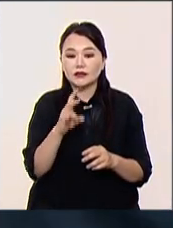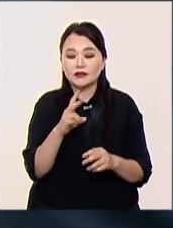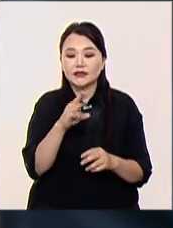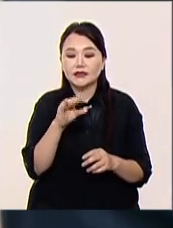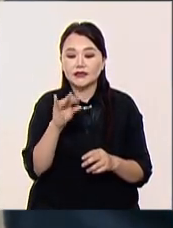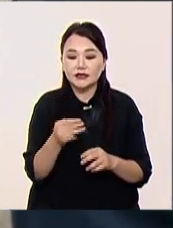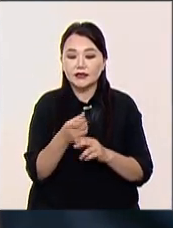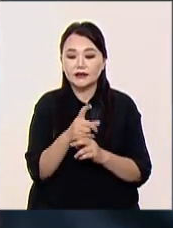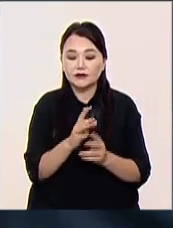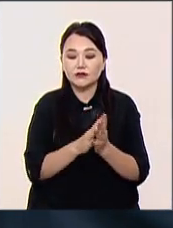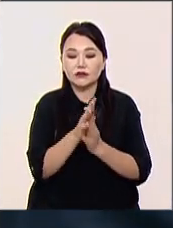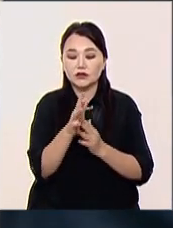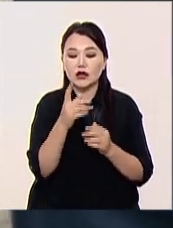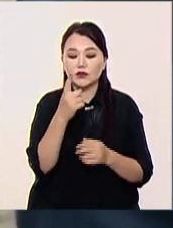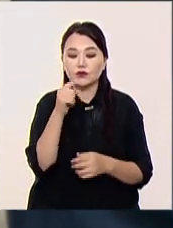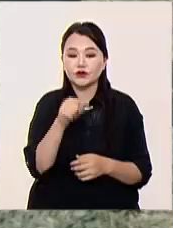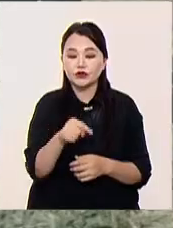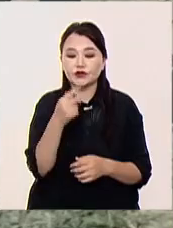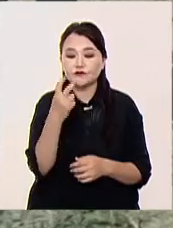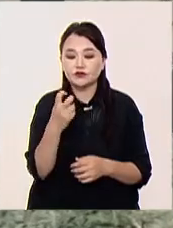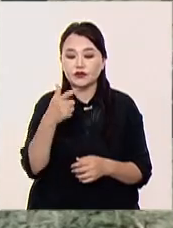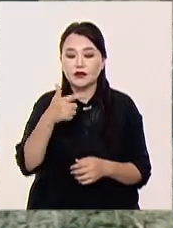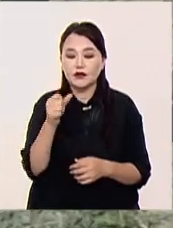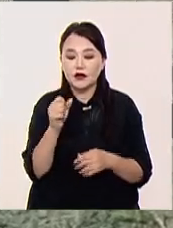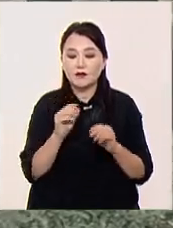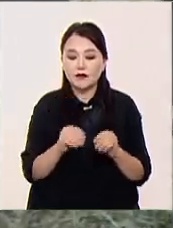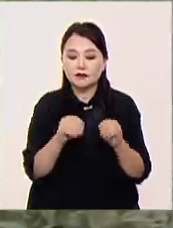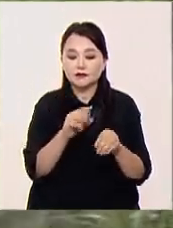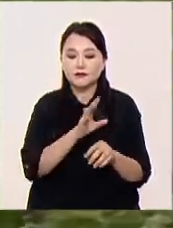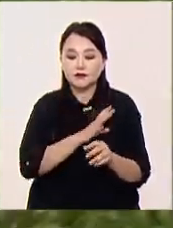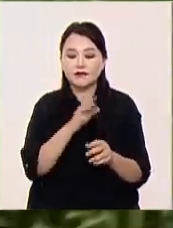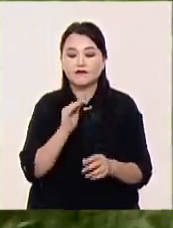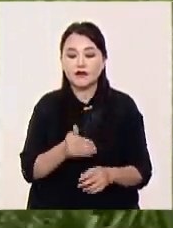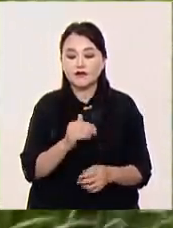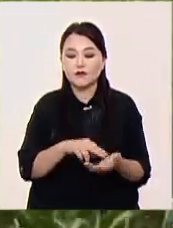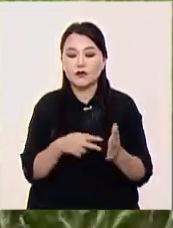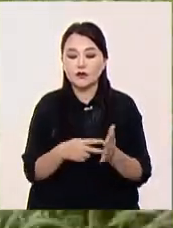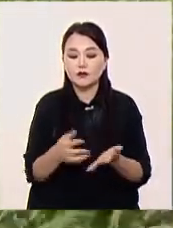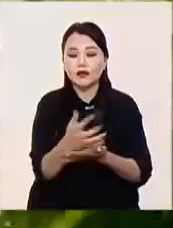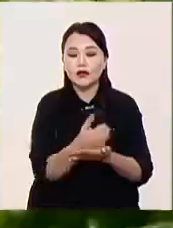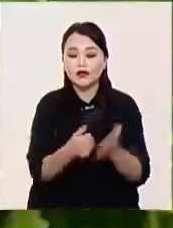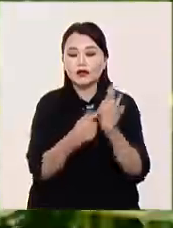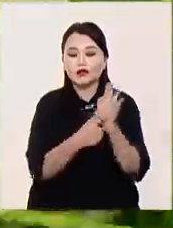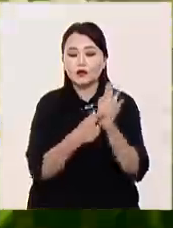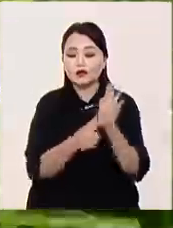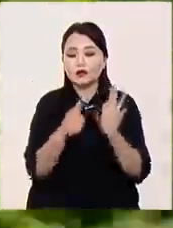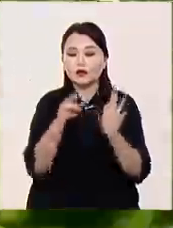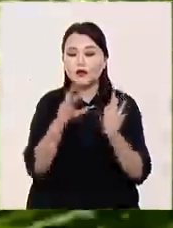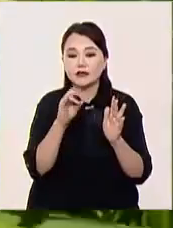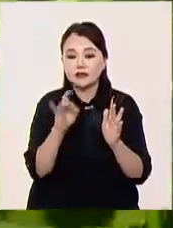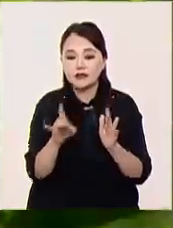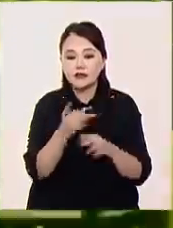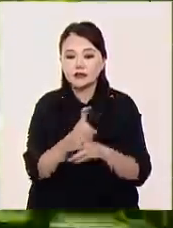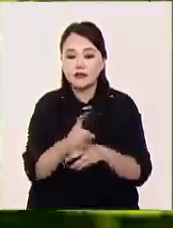этот злак на площади более 1200 гектаров. По словам фермеров, планируется получить 70 центнеров продукции. Товарищество не